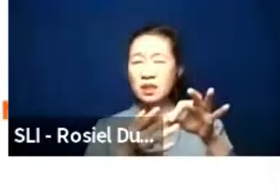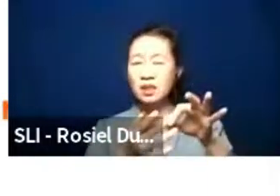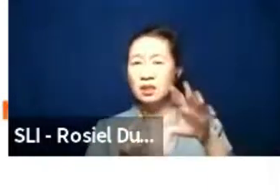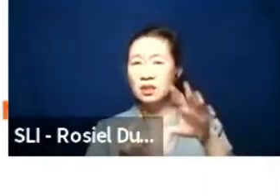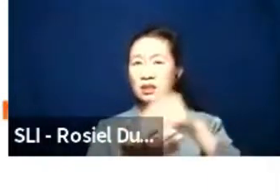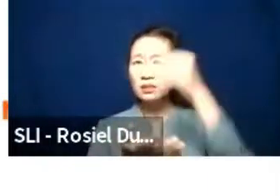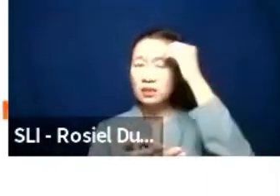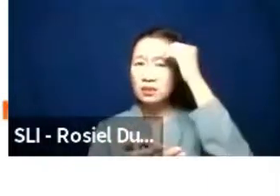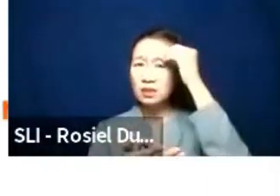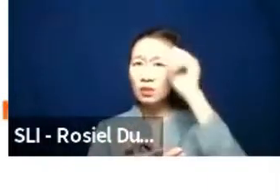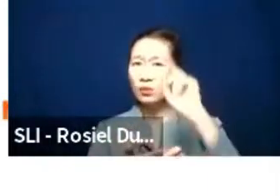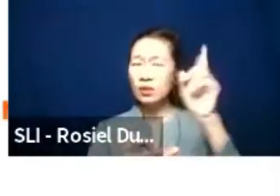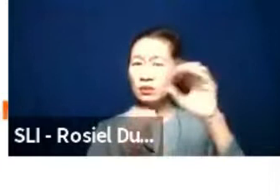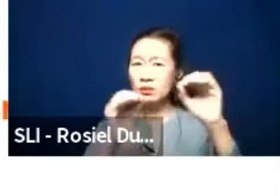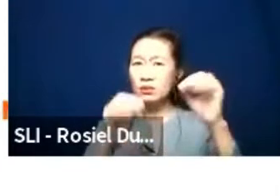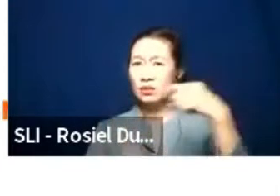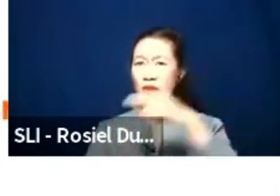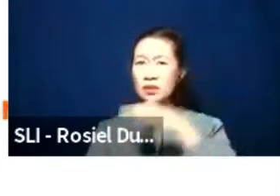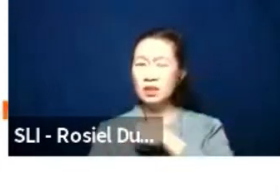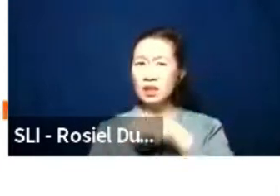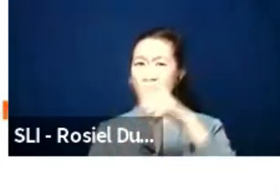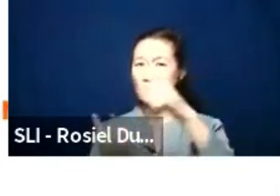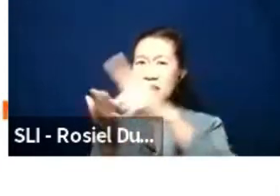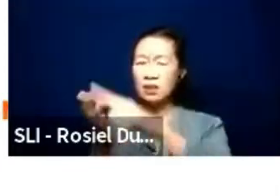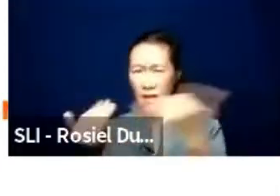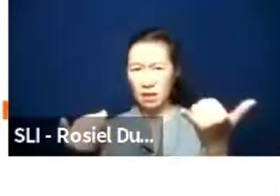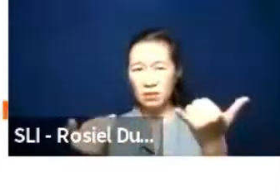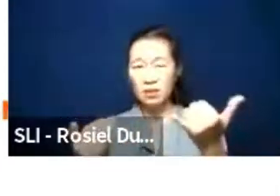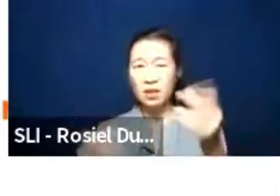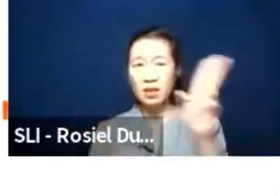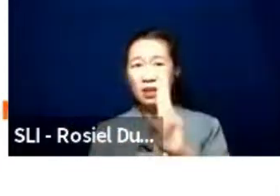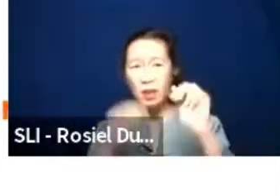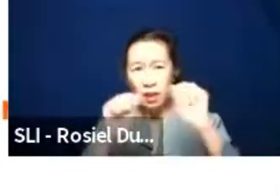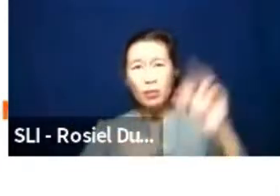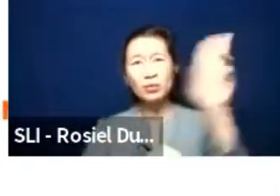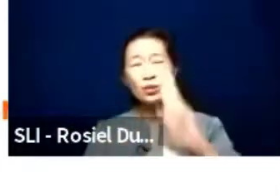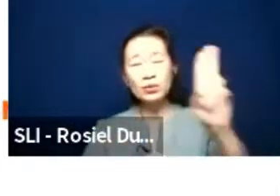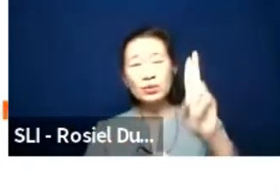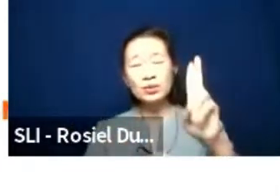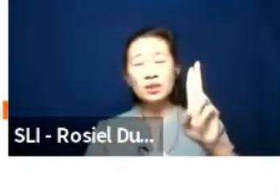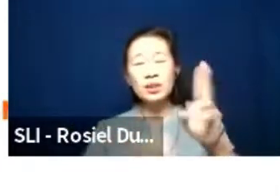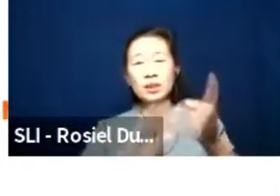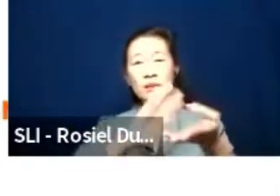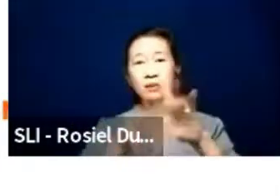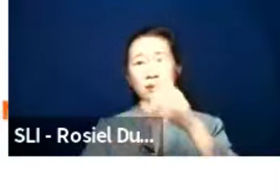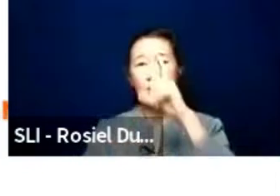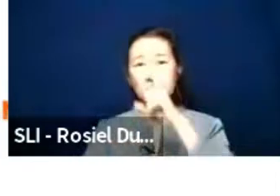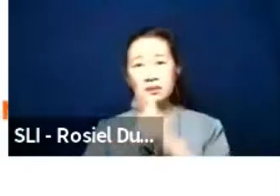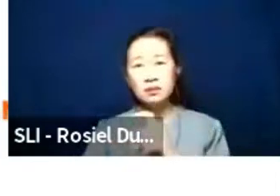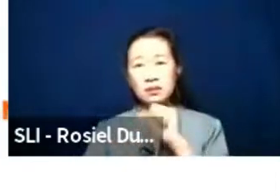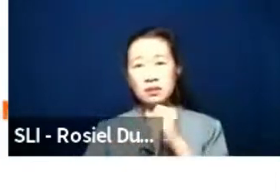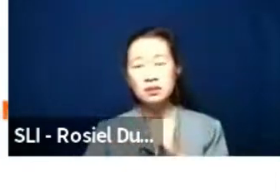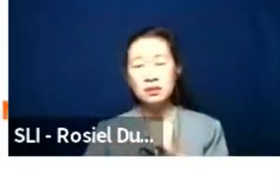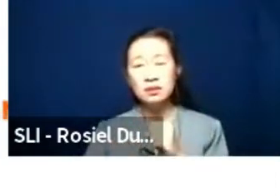matututunan niya sa tinuturo nating mga lessons ngayon na magagamit niya as he gets older and as